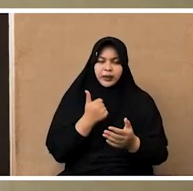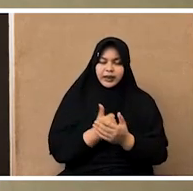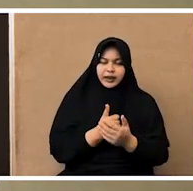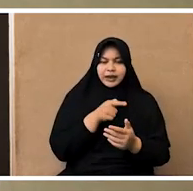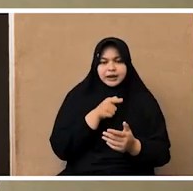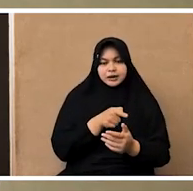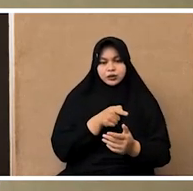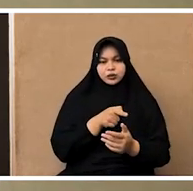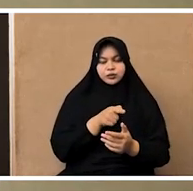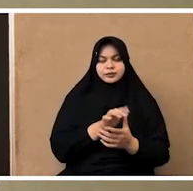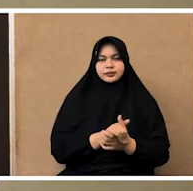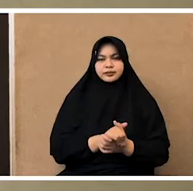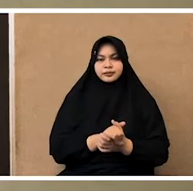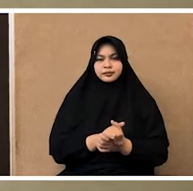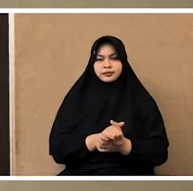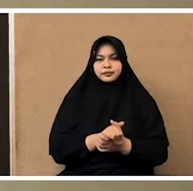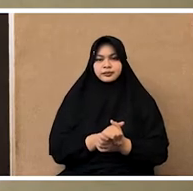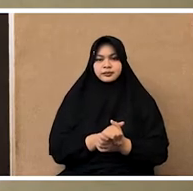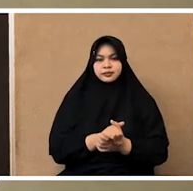di sana Jadi